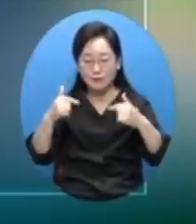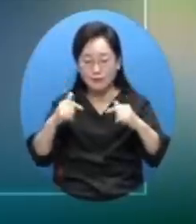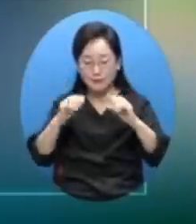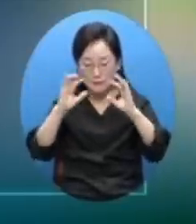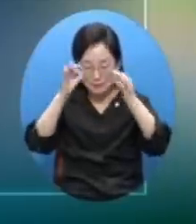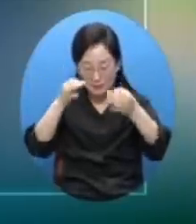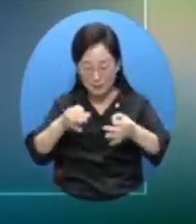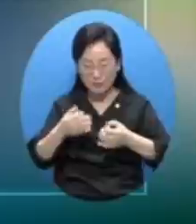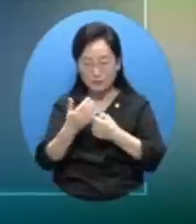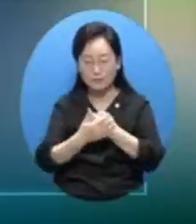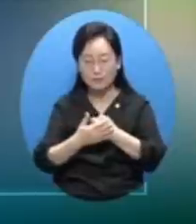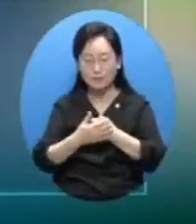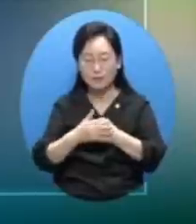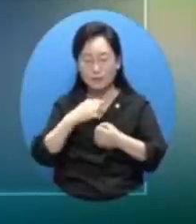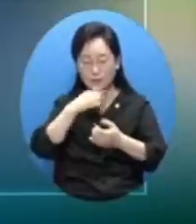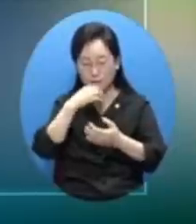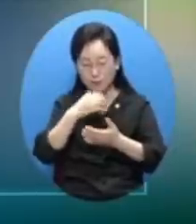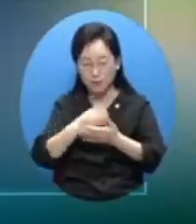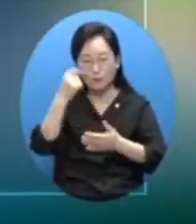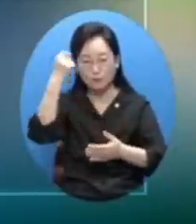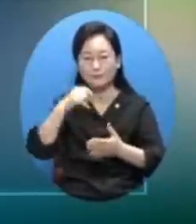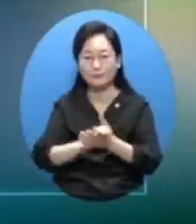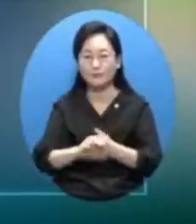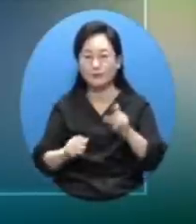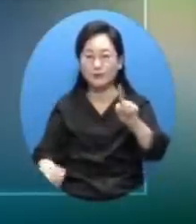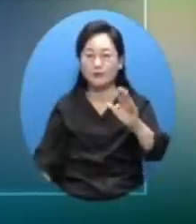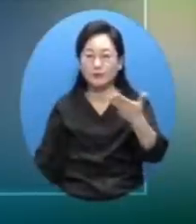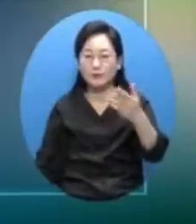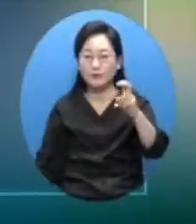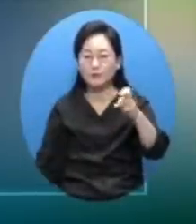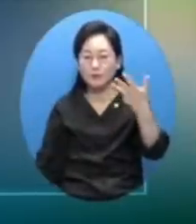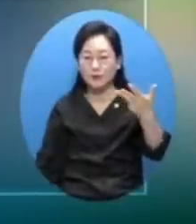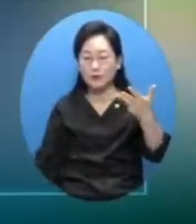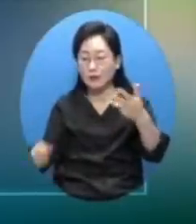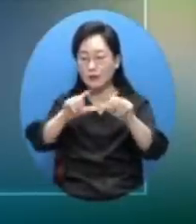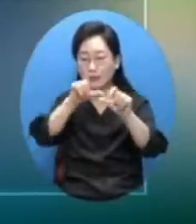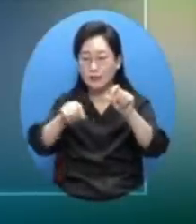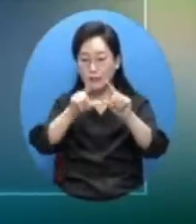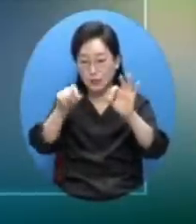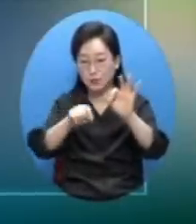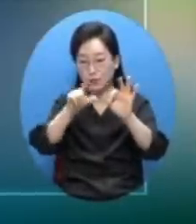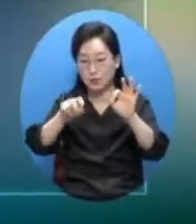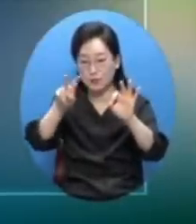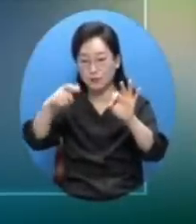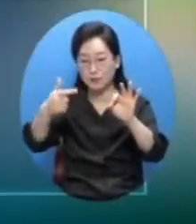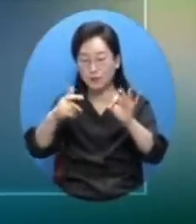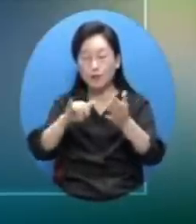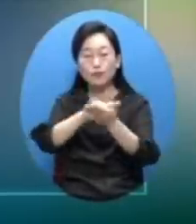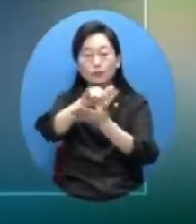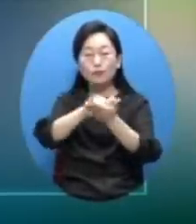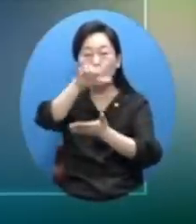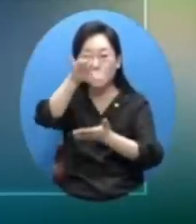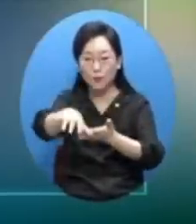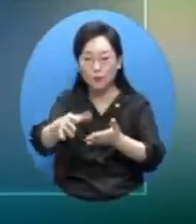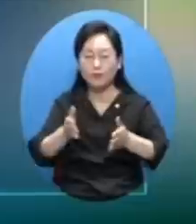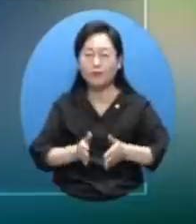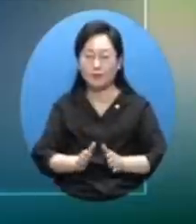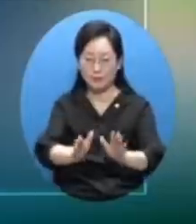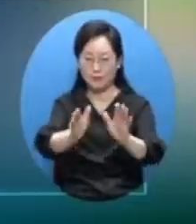은혜와 감동을 하다 줍니다 이분은 1828년 10월 20일 뉴욕에서 태어난 분으로서